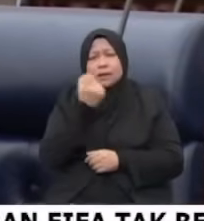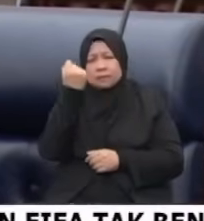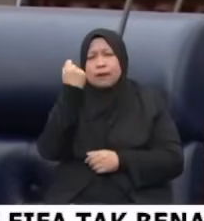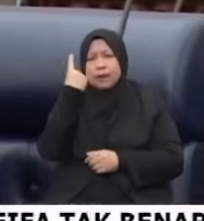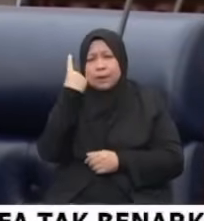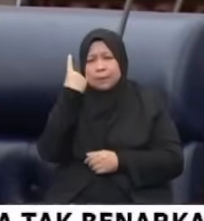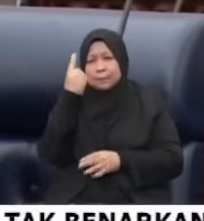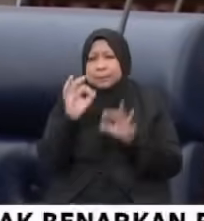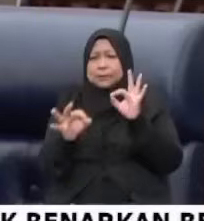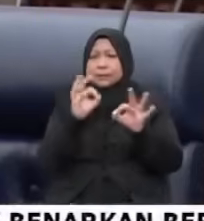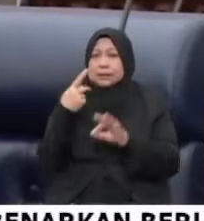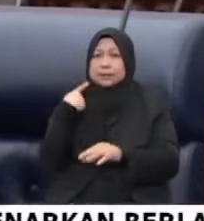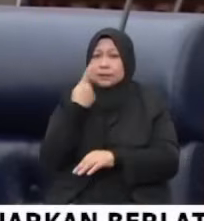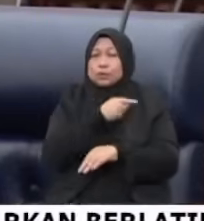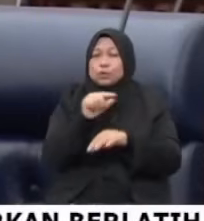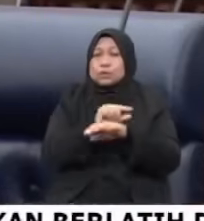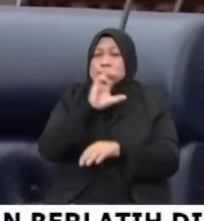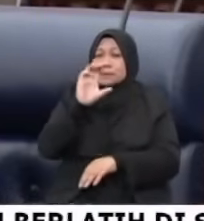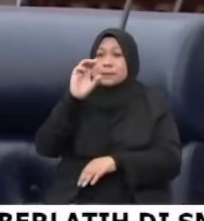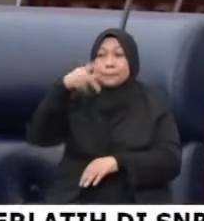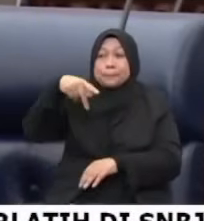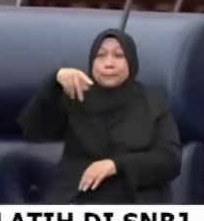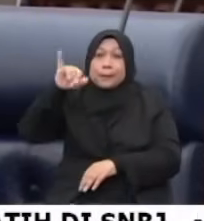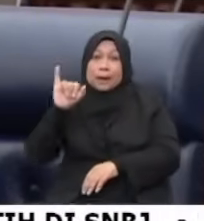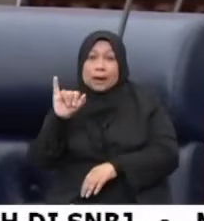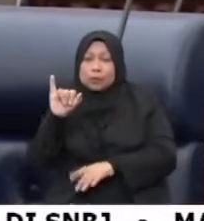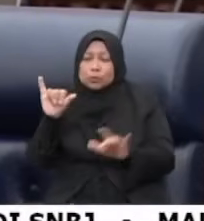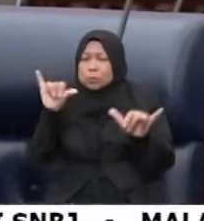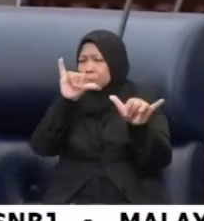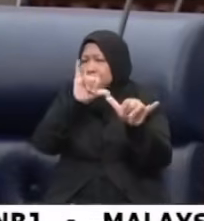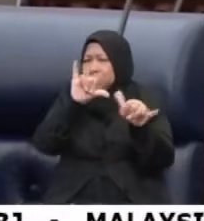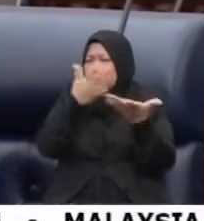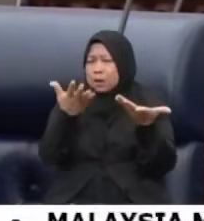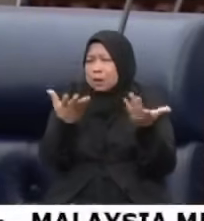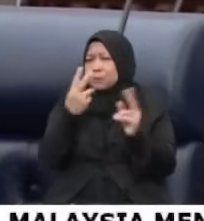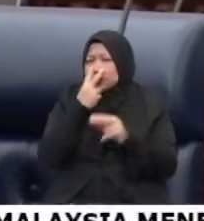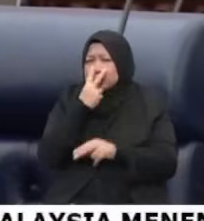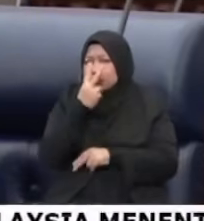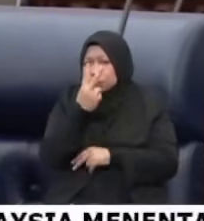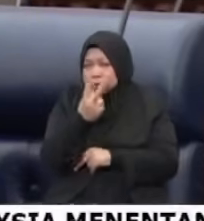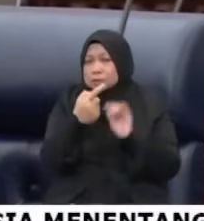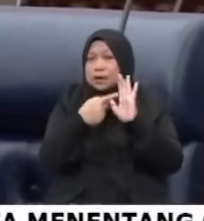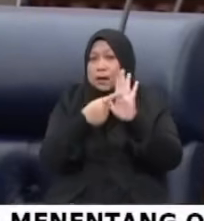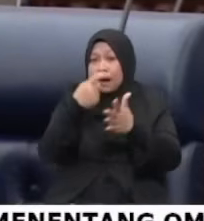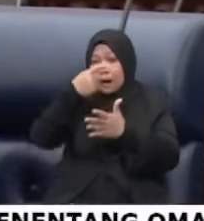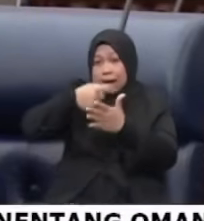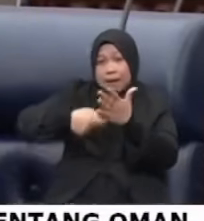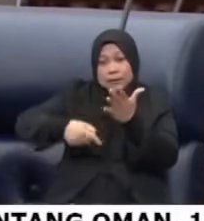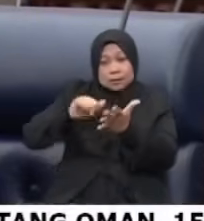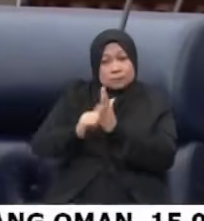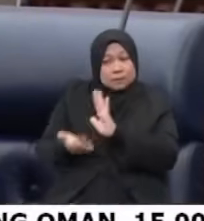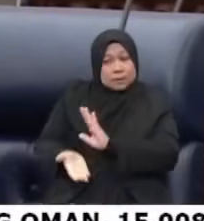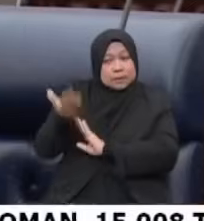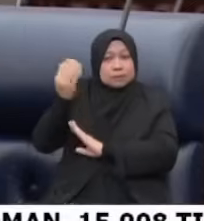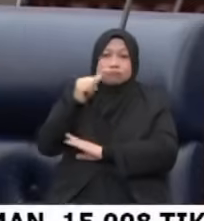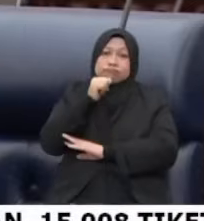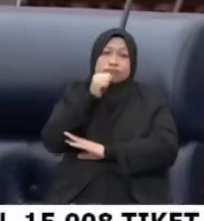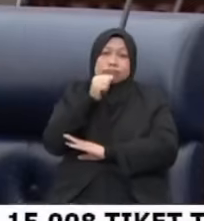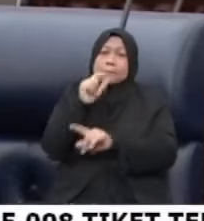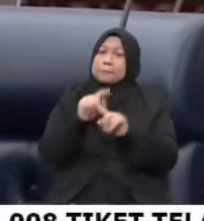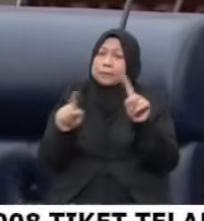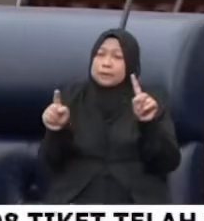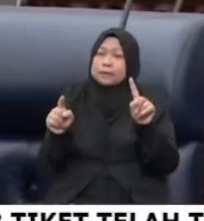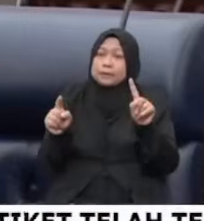20 kita menggunakan CPI sebagai kaya ukur untuk menunjukkan bahawasanya Adakah harga kita ini meningkat atau tidak